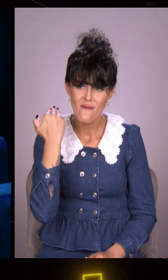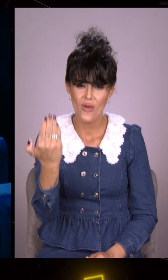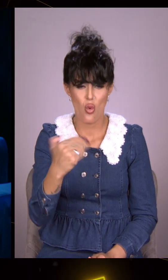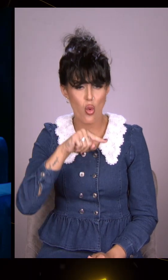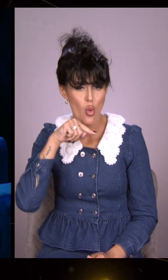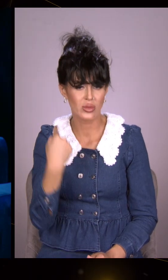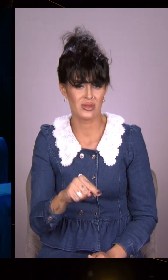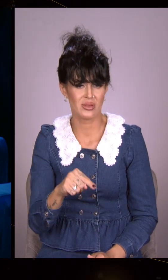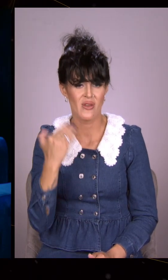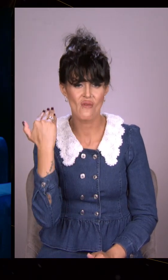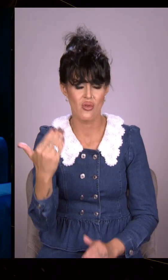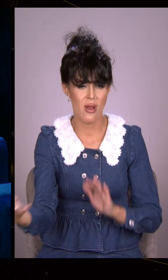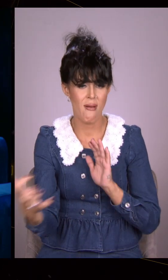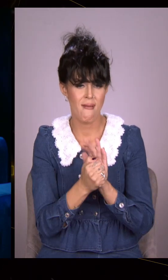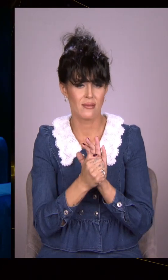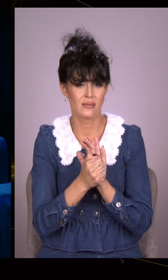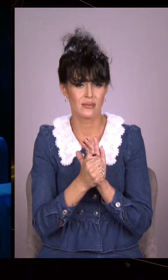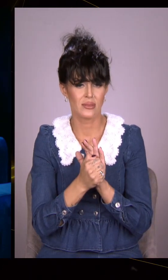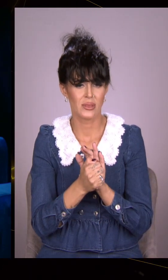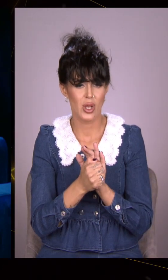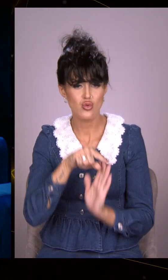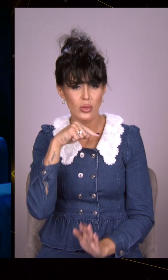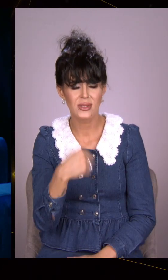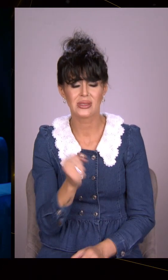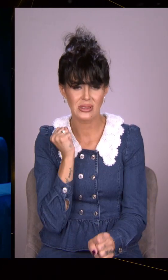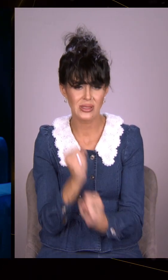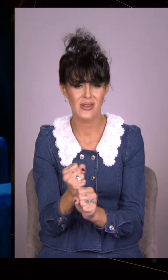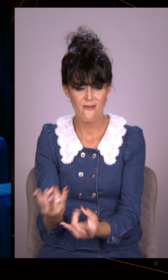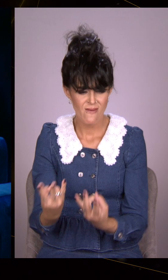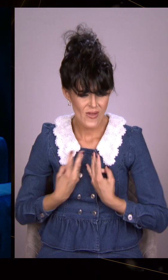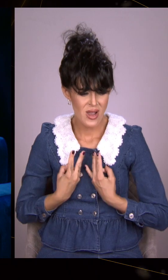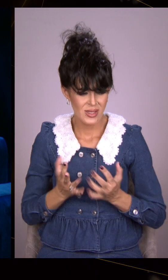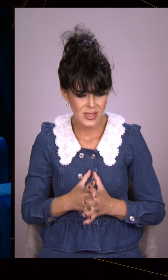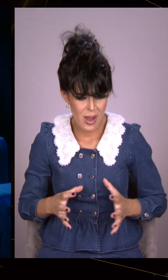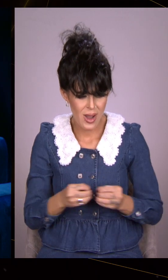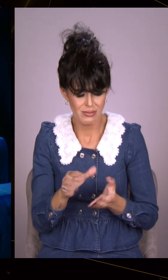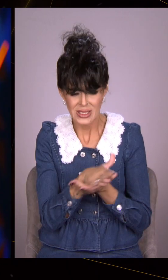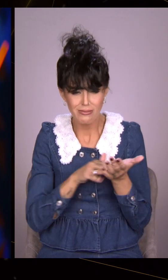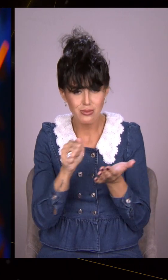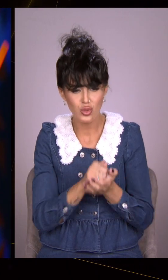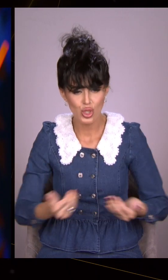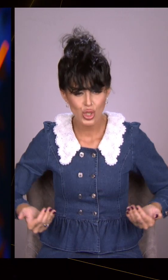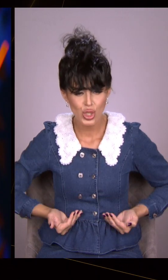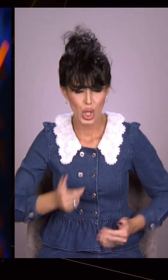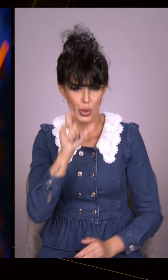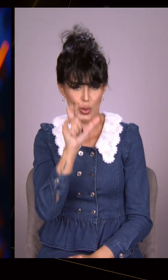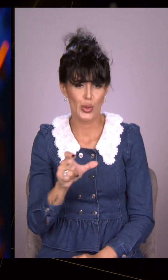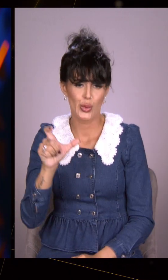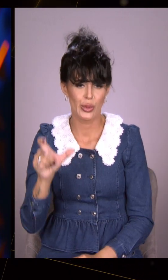російські загарбники. Яке вони зло зробили? Що вони роблять з людей? Щоб не забувати. Пані